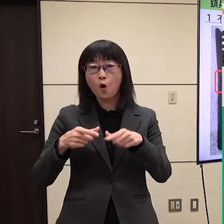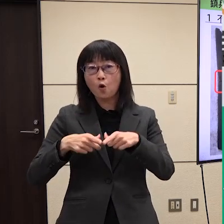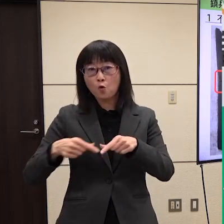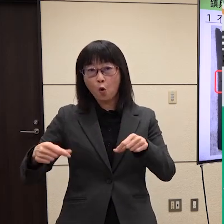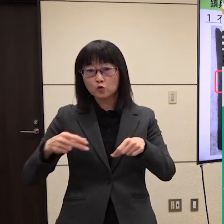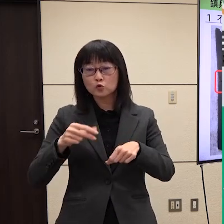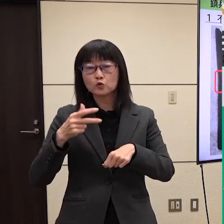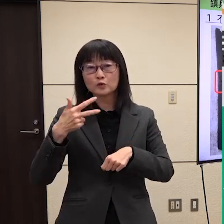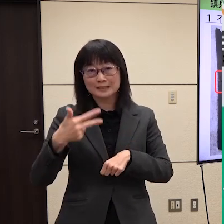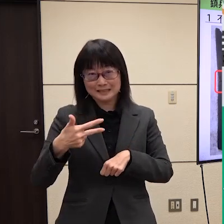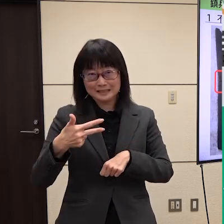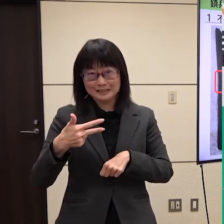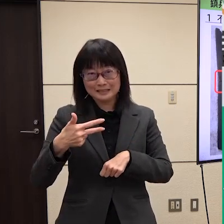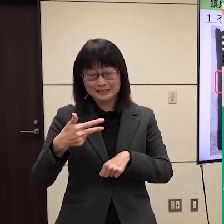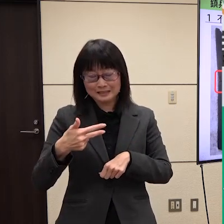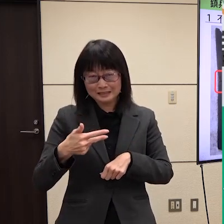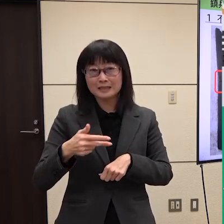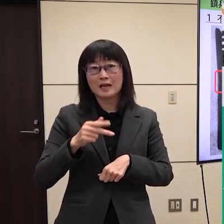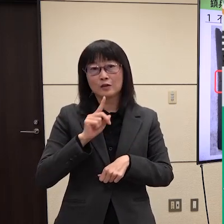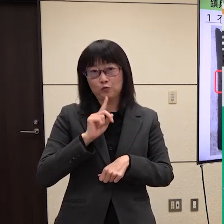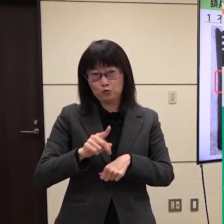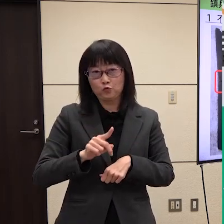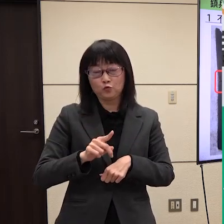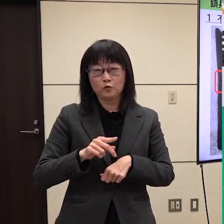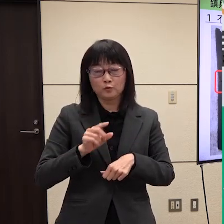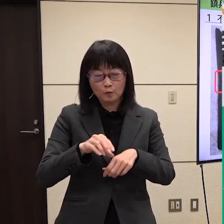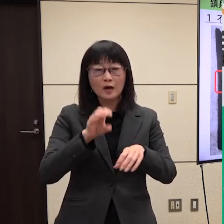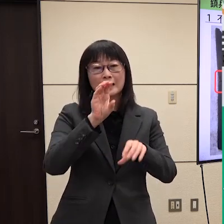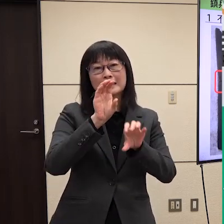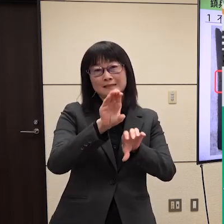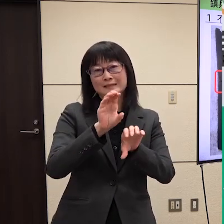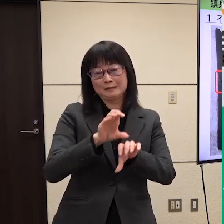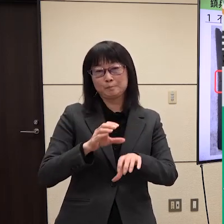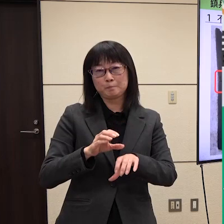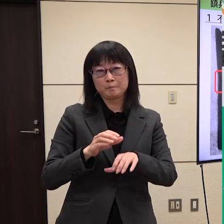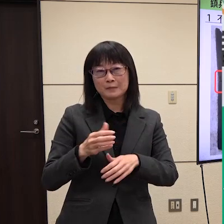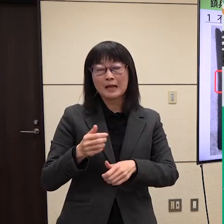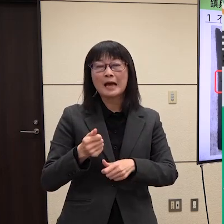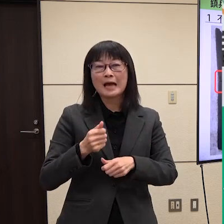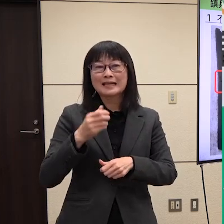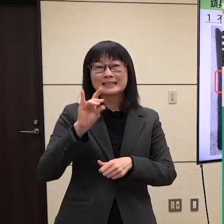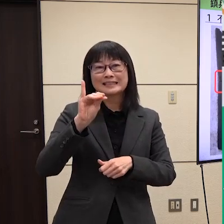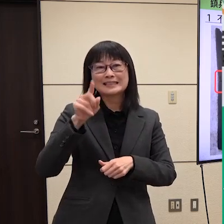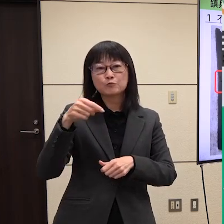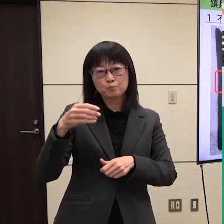陳平の死、その後はちょっと分かりませんが元の上、